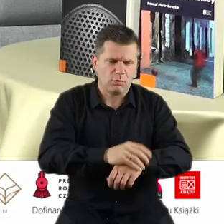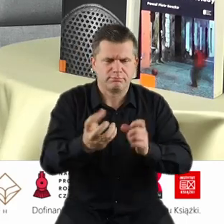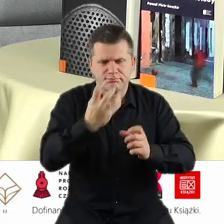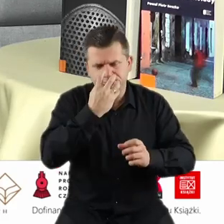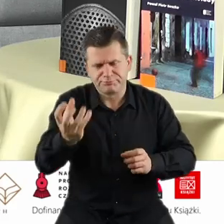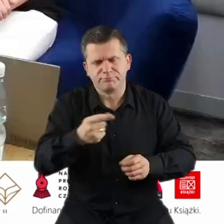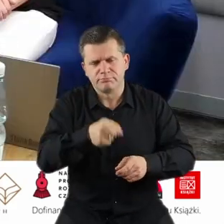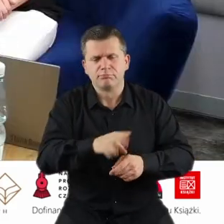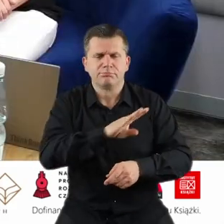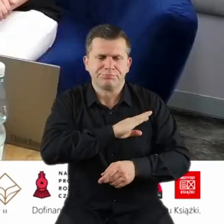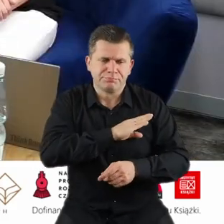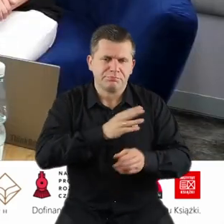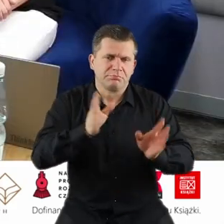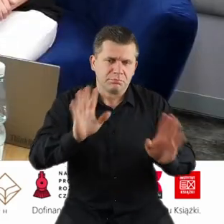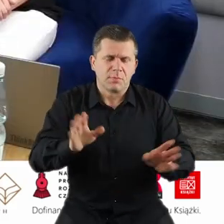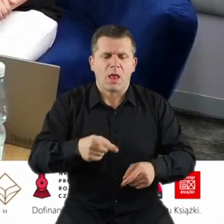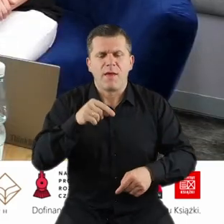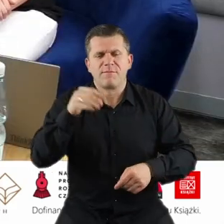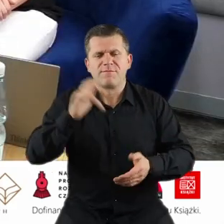organy pobrać do przeszczepu.